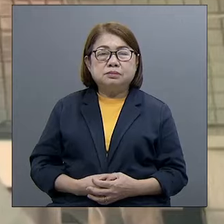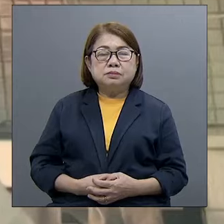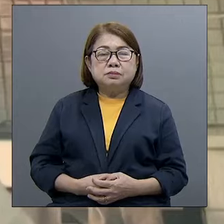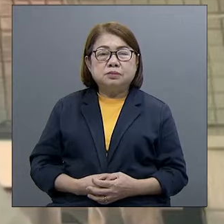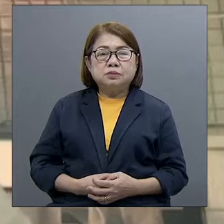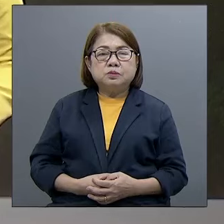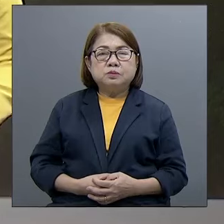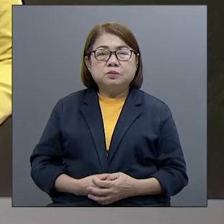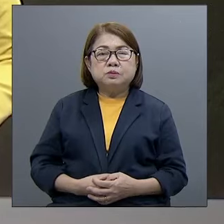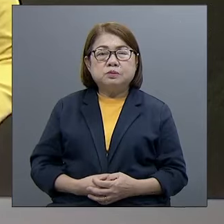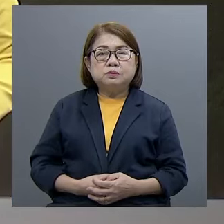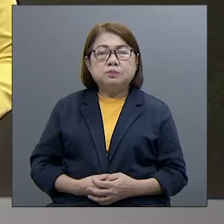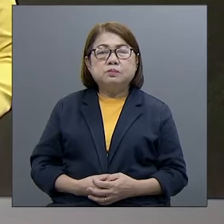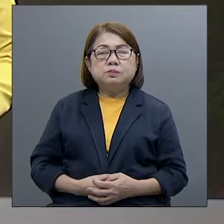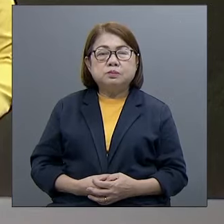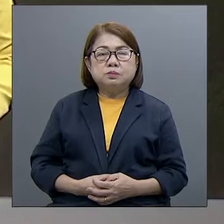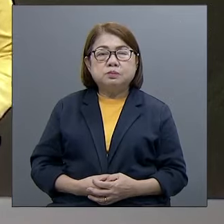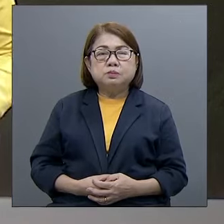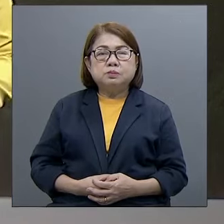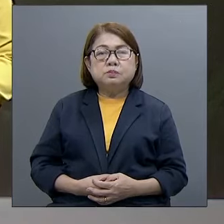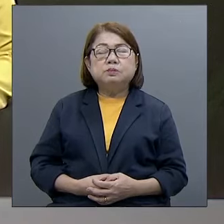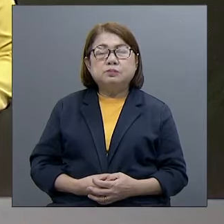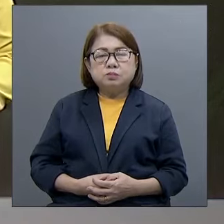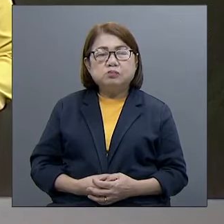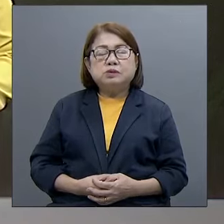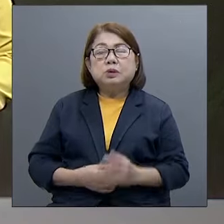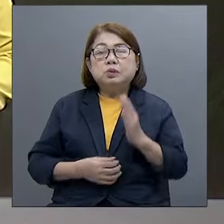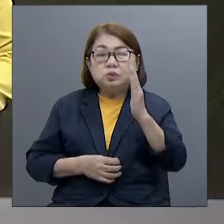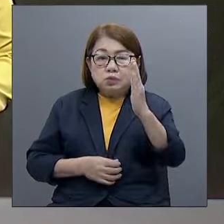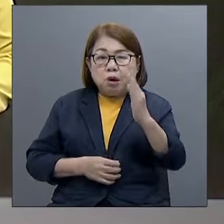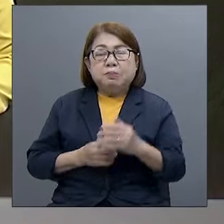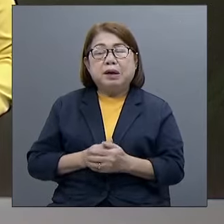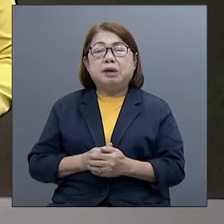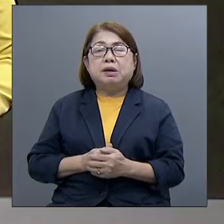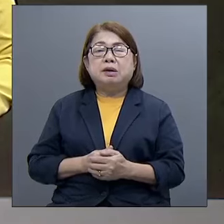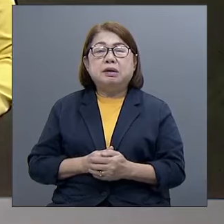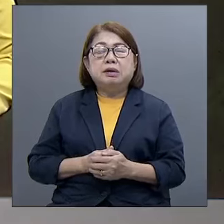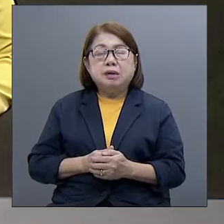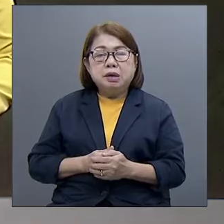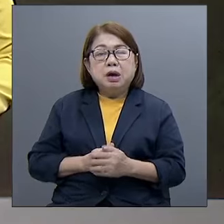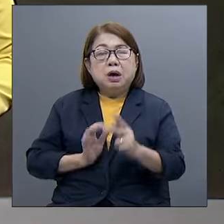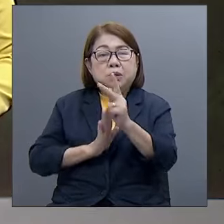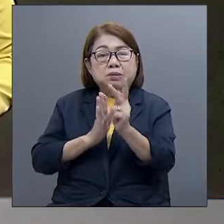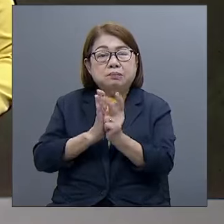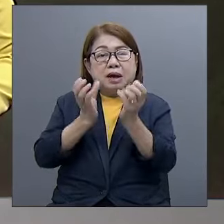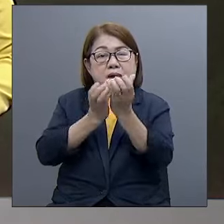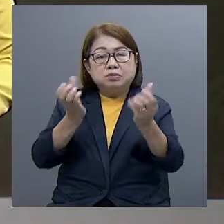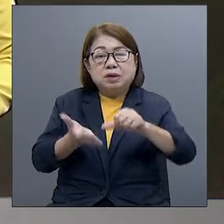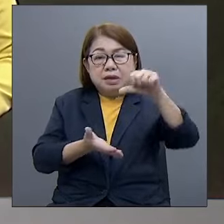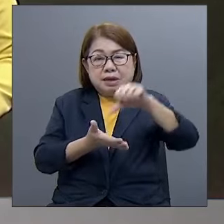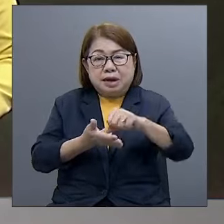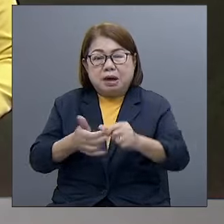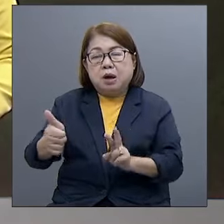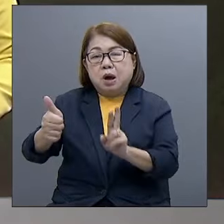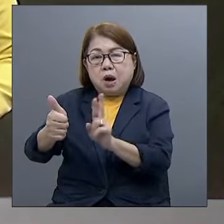executed. Raisi was... กระบวนการหลังจากนี้นะคะรัฐธรรมนูญอิหร่านเนี่ยกำหนดให้รองประธานาธิบดีปฏิบัติหน้าที่แ